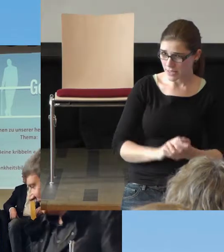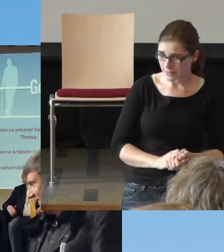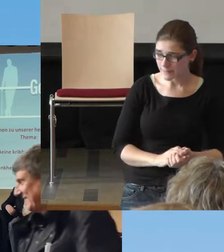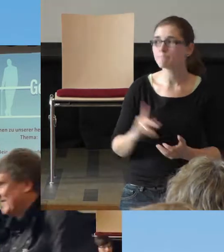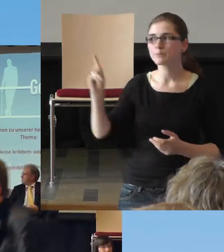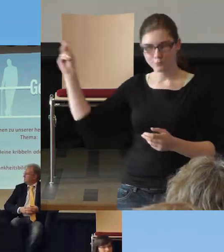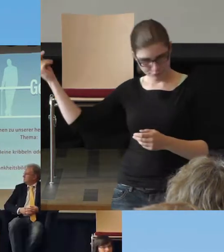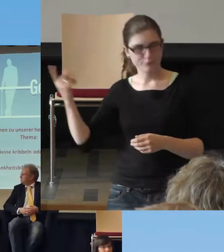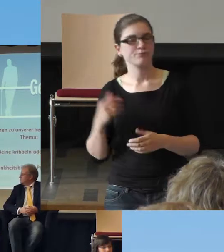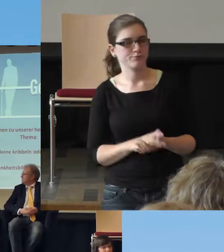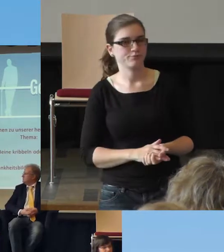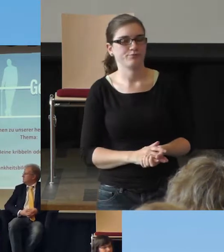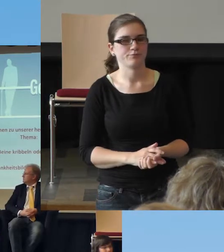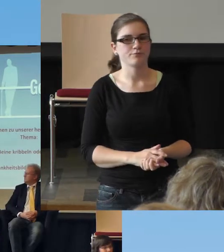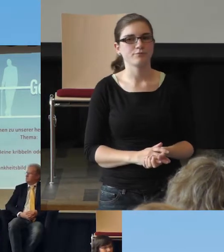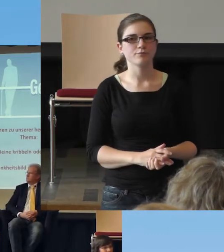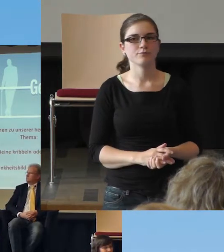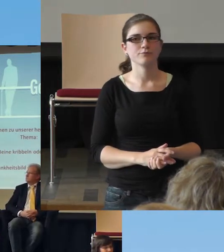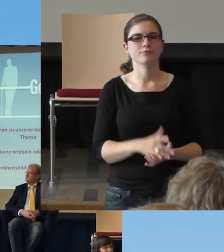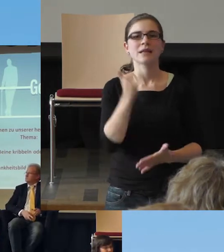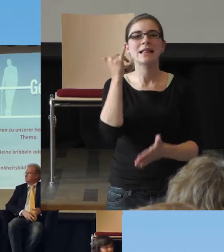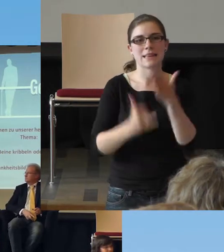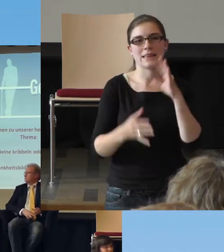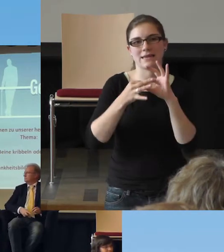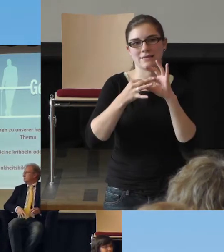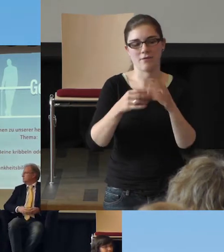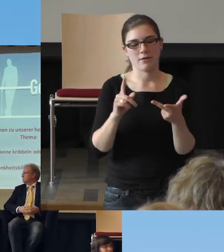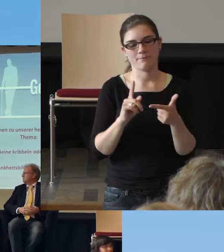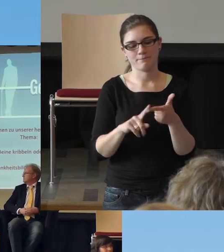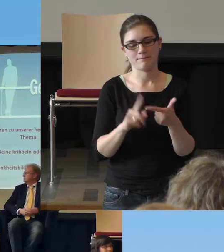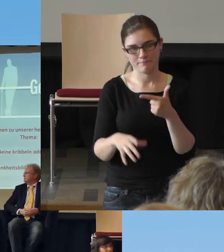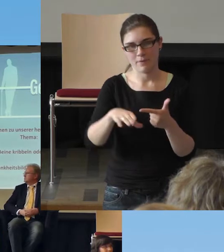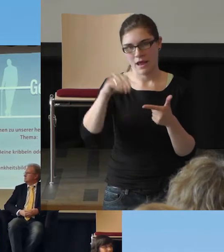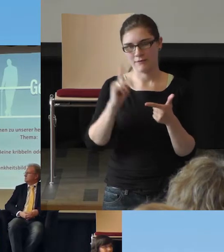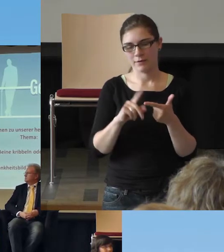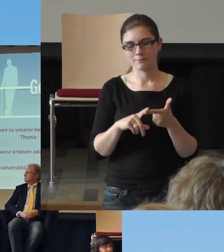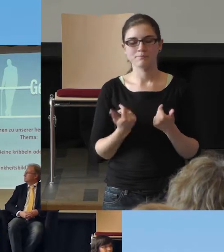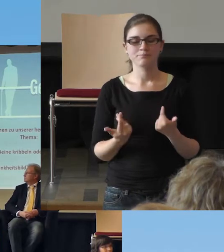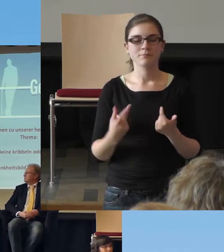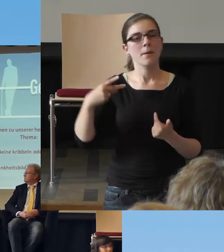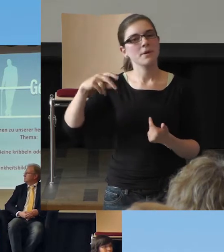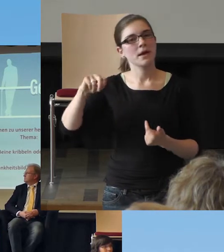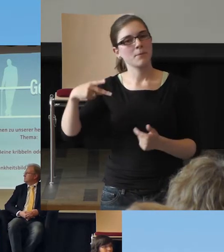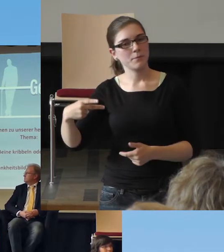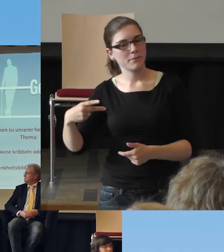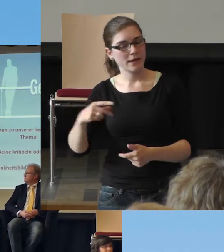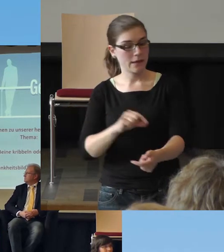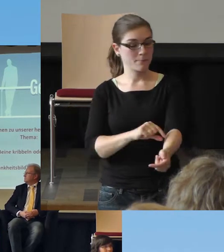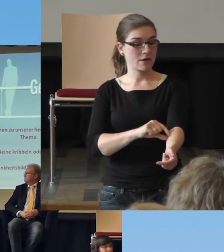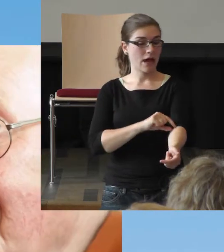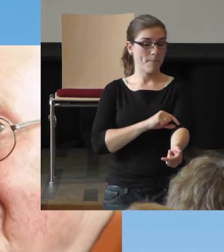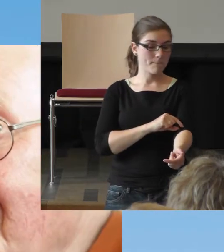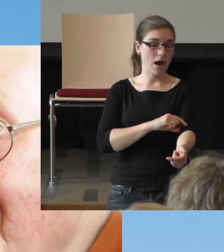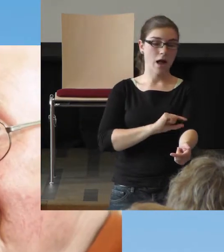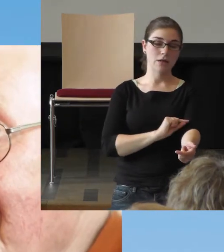Kann ich vielleicht mit der letzten Frage beginnen. Polyneuropathie kann im Rahmen einer Karpaltunnelsyndrom